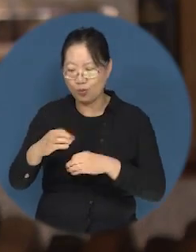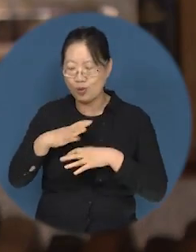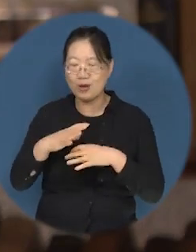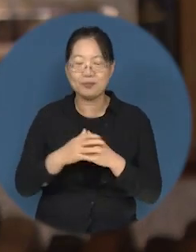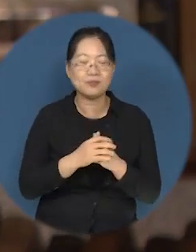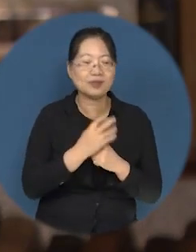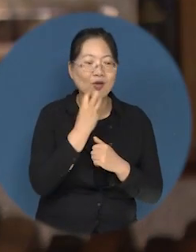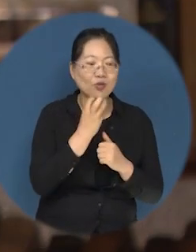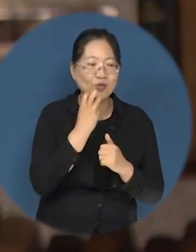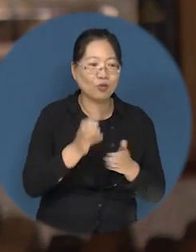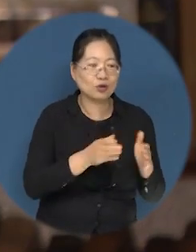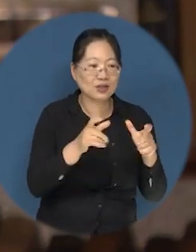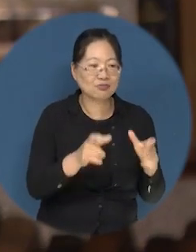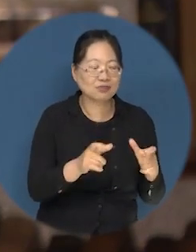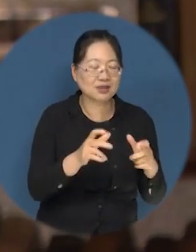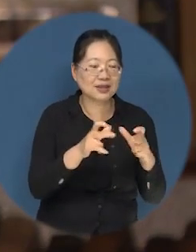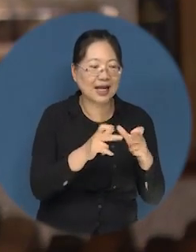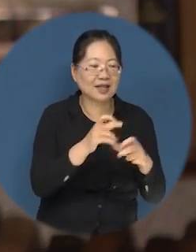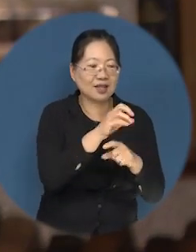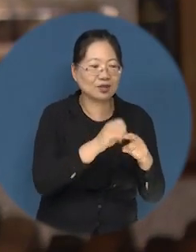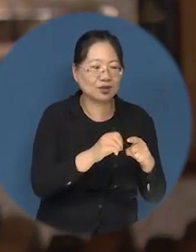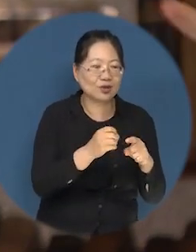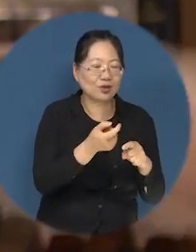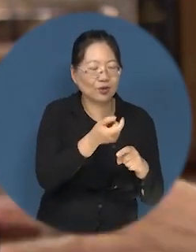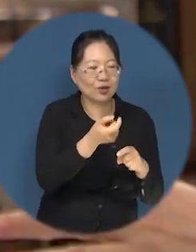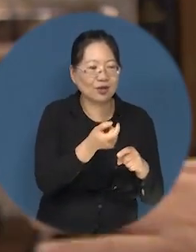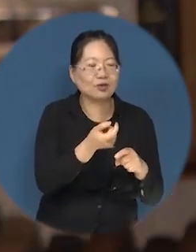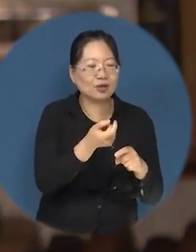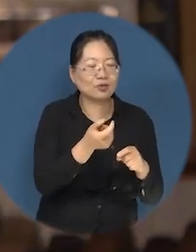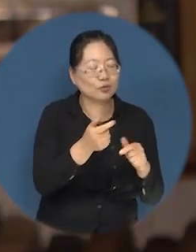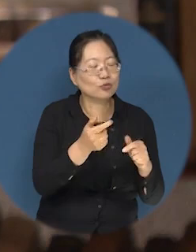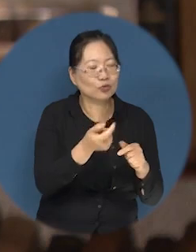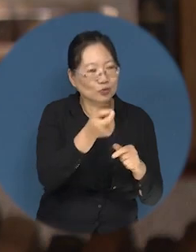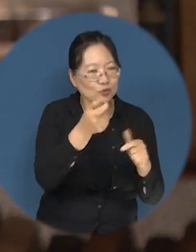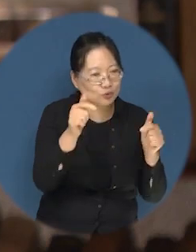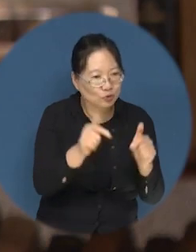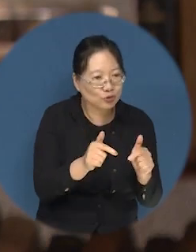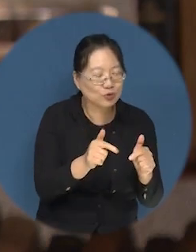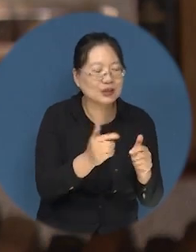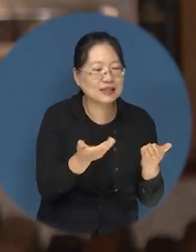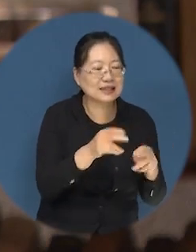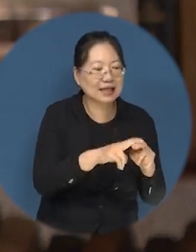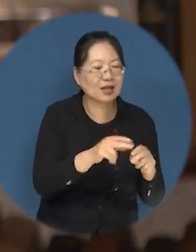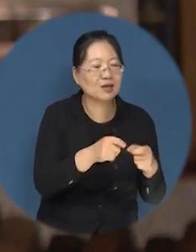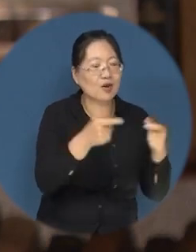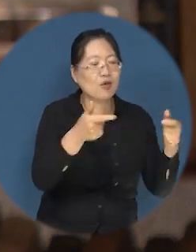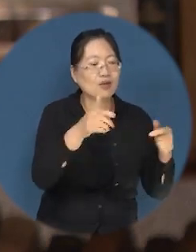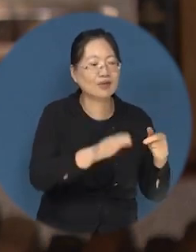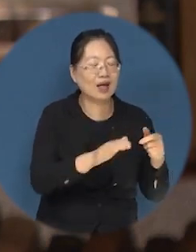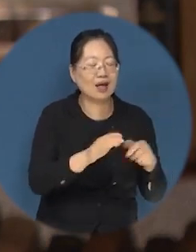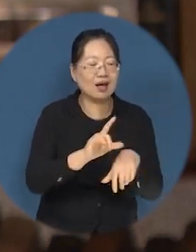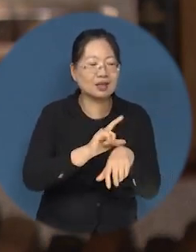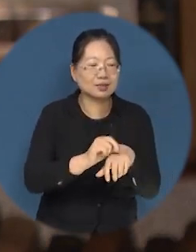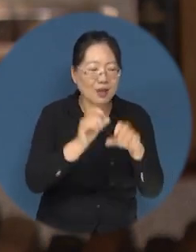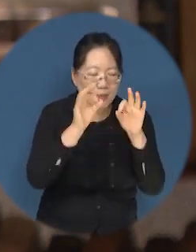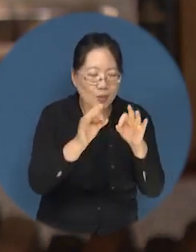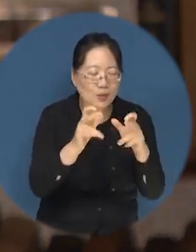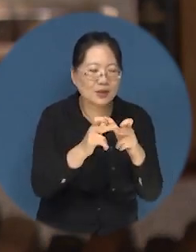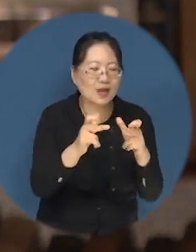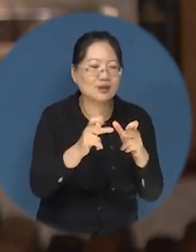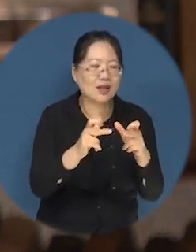수도권은 그나마 장애 인구 비율이 낮은데 일자리는 많고 일자리는 좀 예, 많고 예. 지방으로 갈수록 장애 인구 비율은